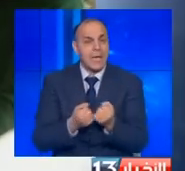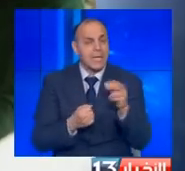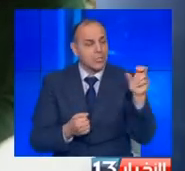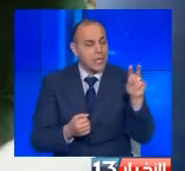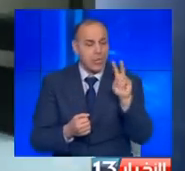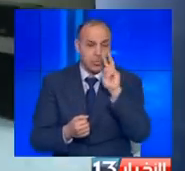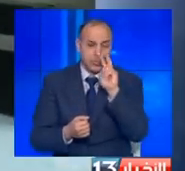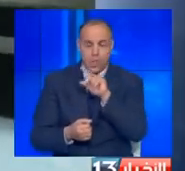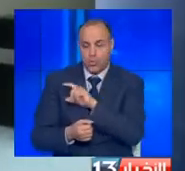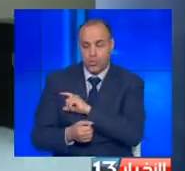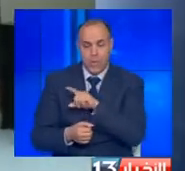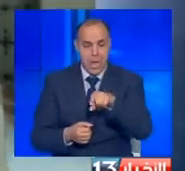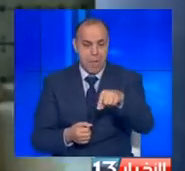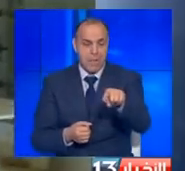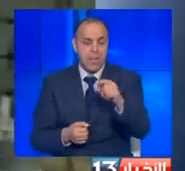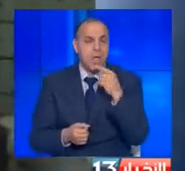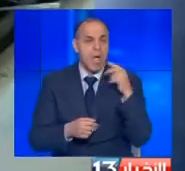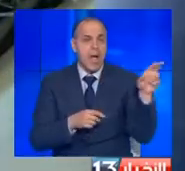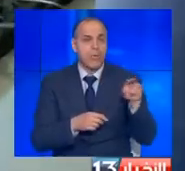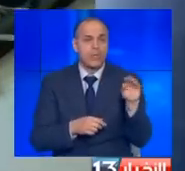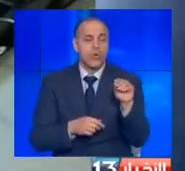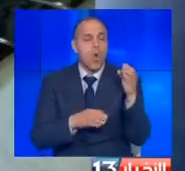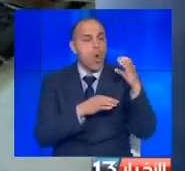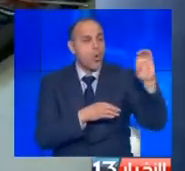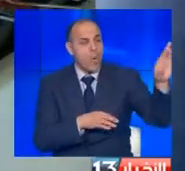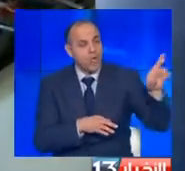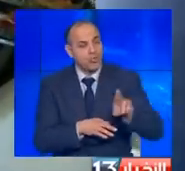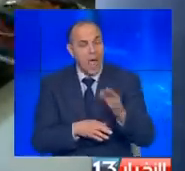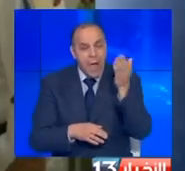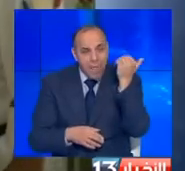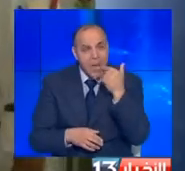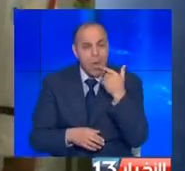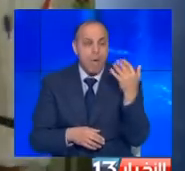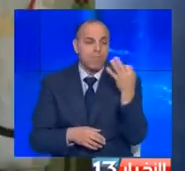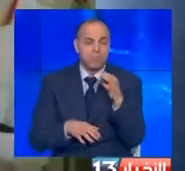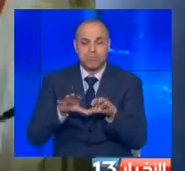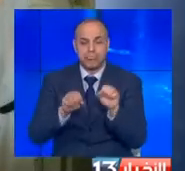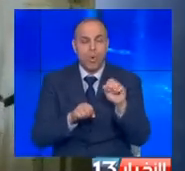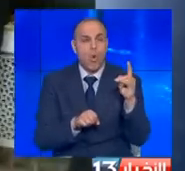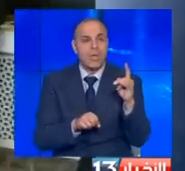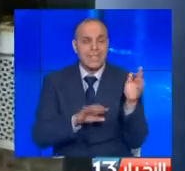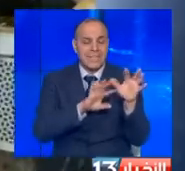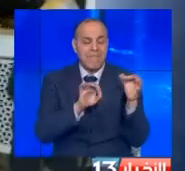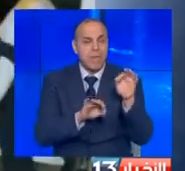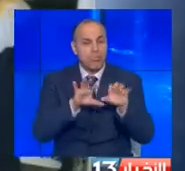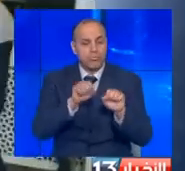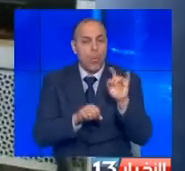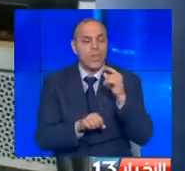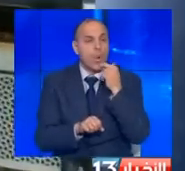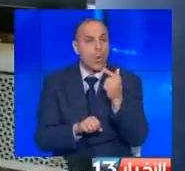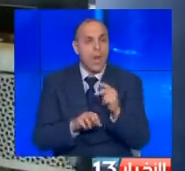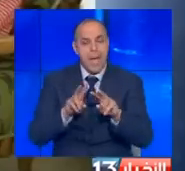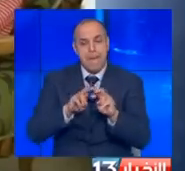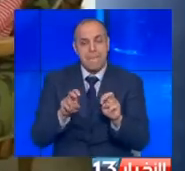تشهدها سوسا هذه الايام مع عوده الاسواق الاوروبيه الكلاسيكيه ونسبه تسعين بالمائه والجميع